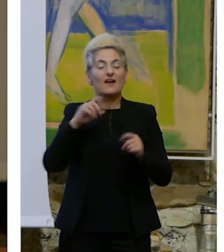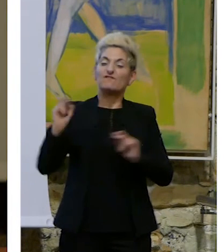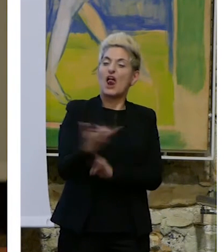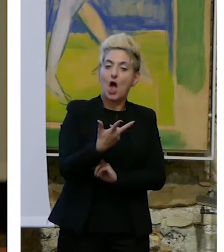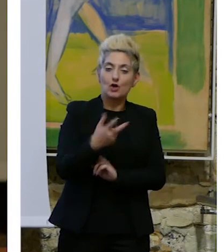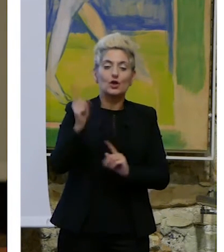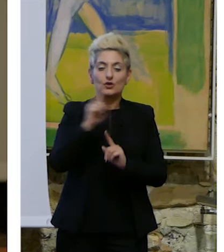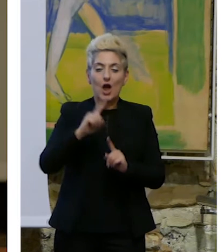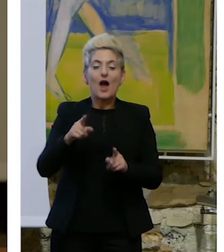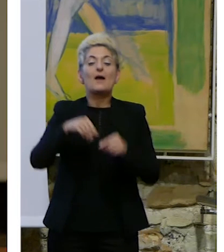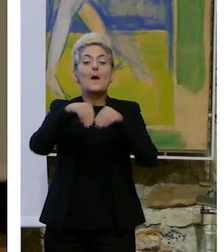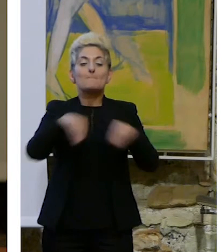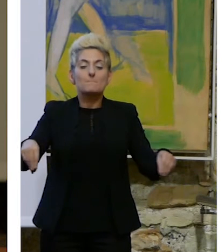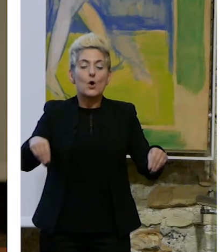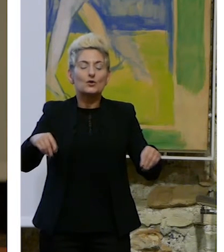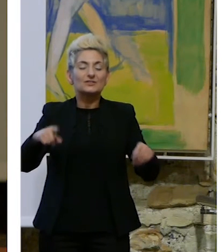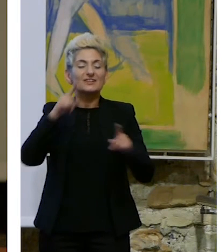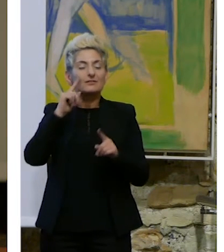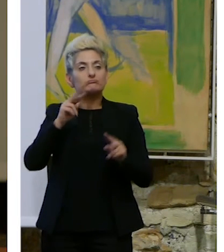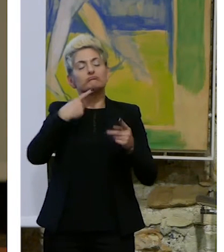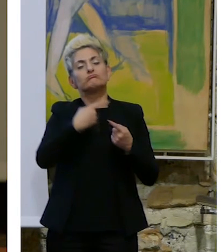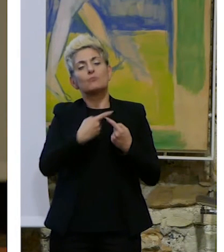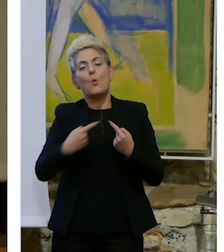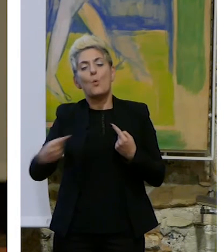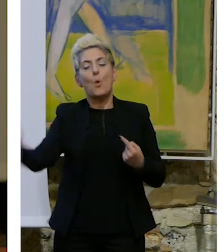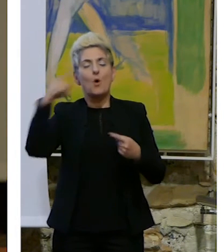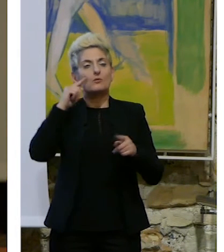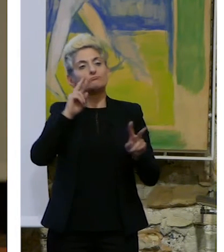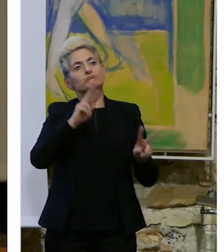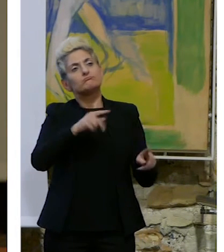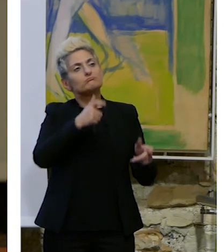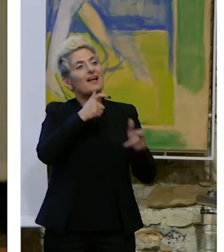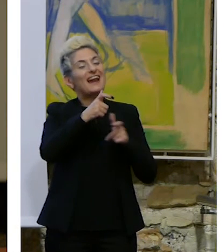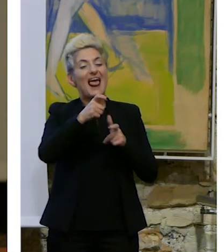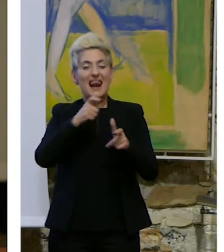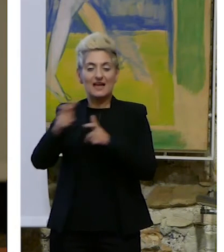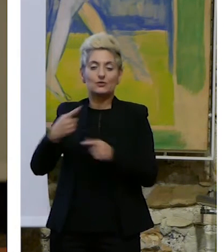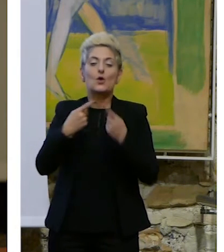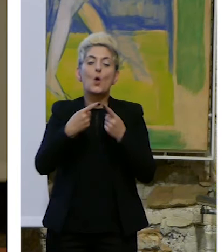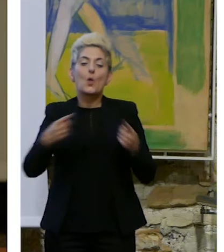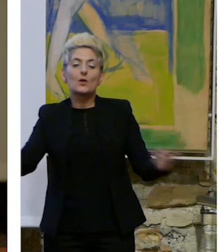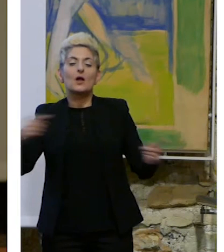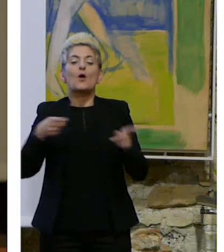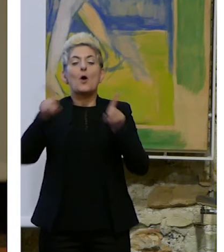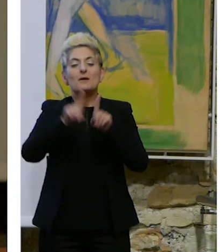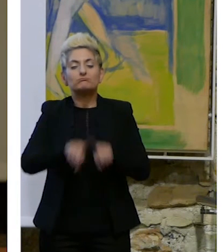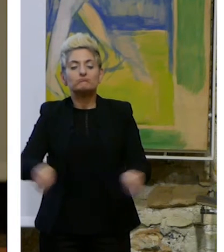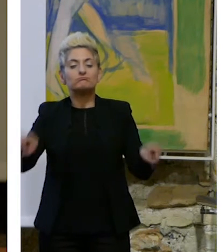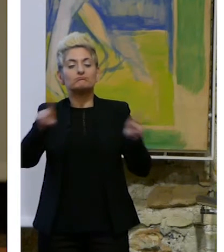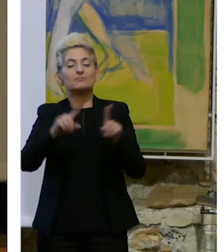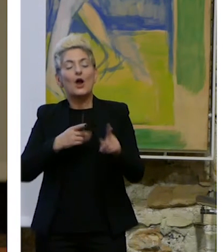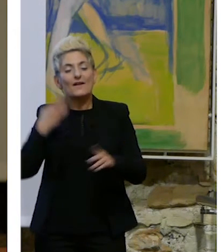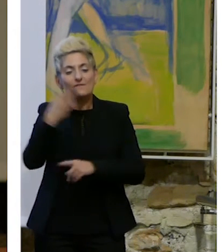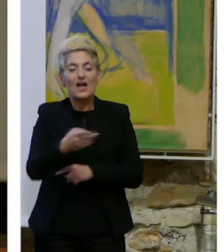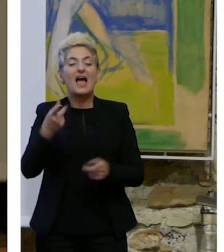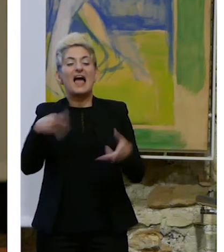in quello che nella museologia Yankee si dice la long term relation, un rapporto di consuetudine. Dice ci